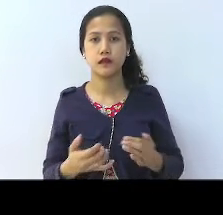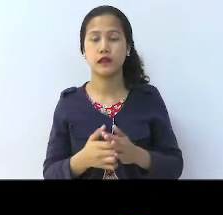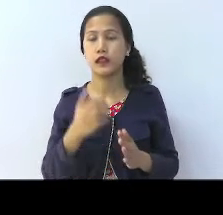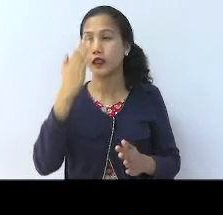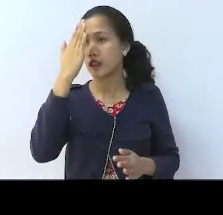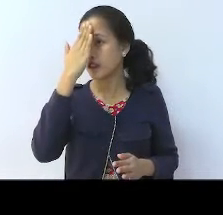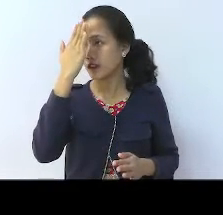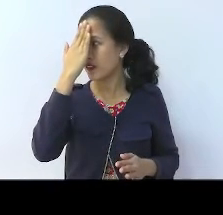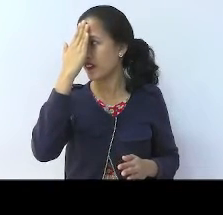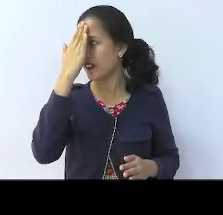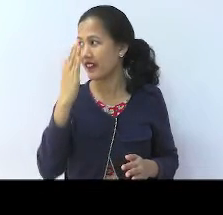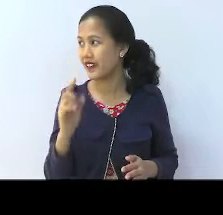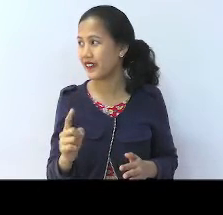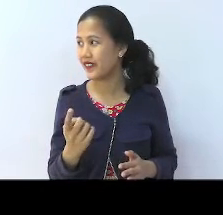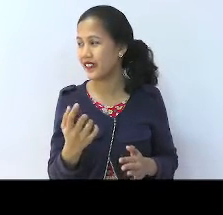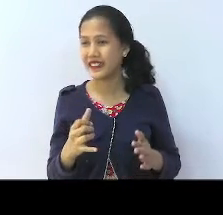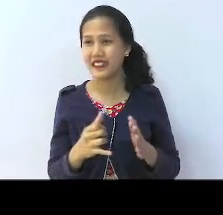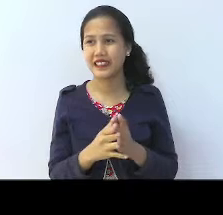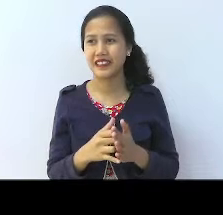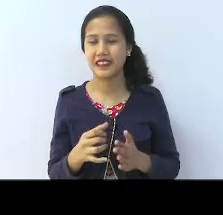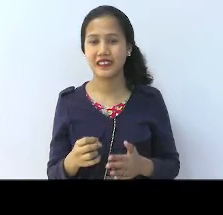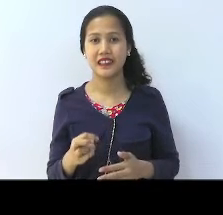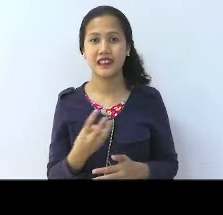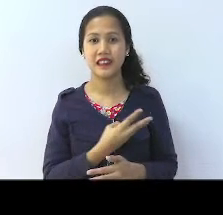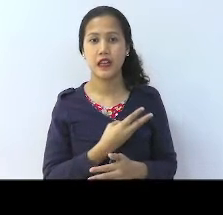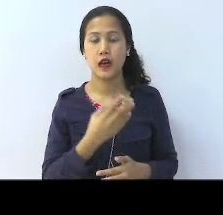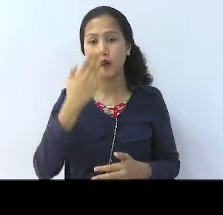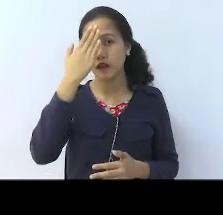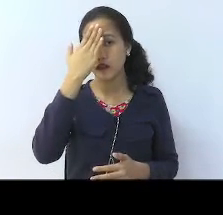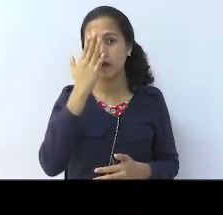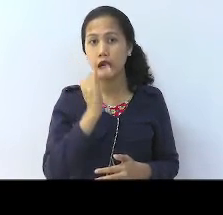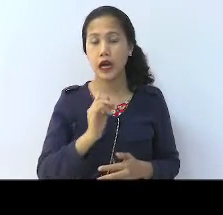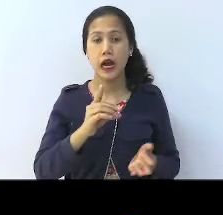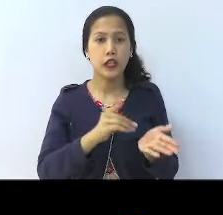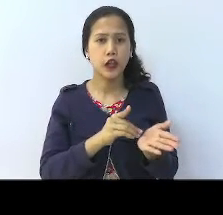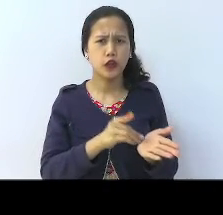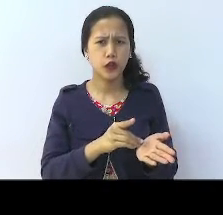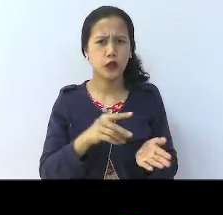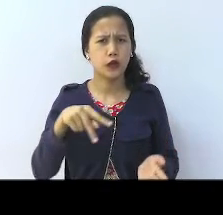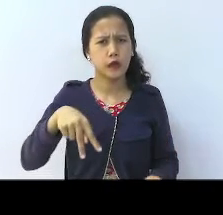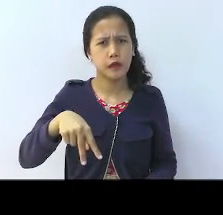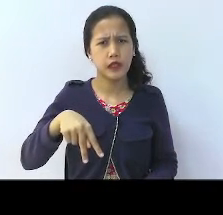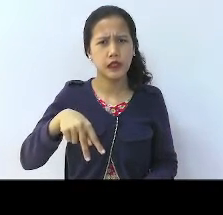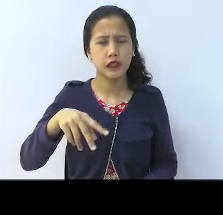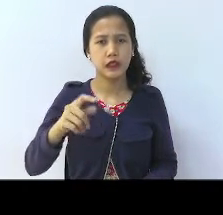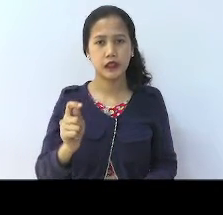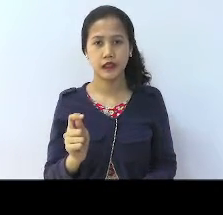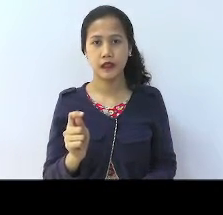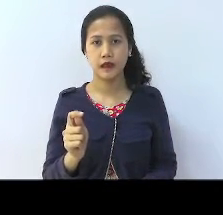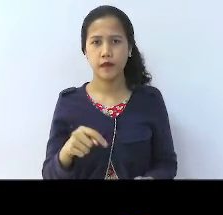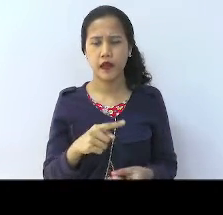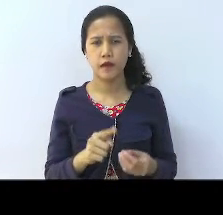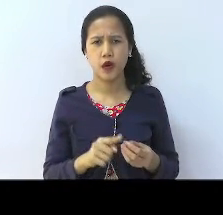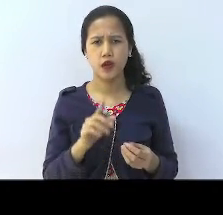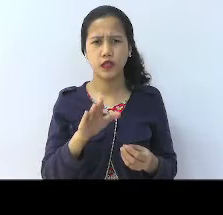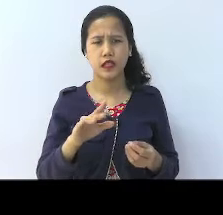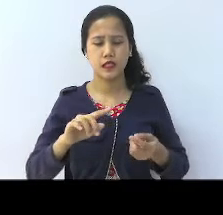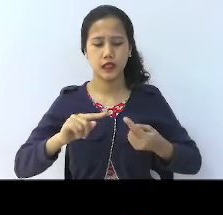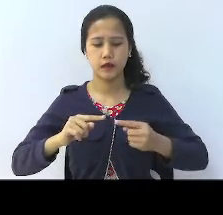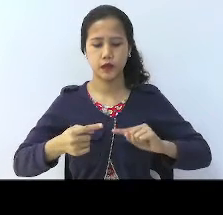ng alignment o nagiging tabingi yung mukha. Yan yung mga possible symptoms po ng